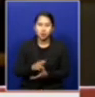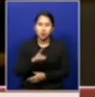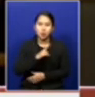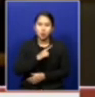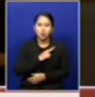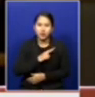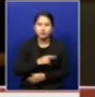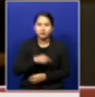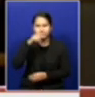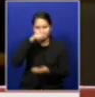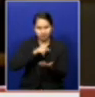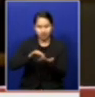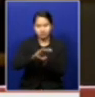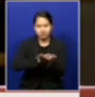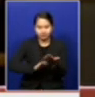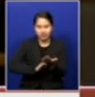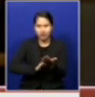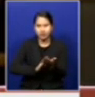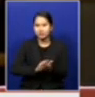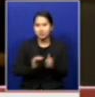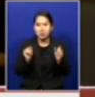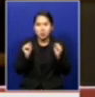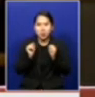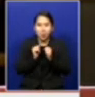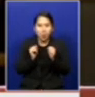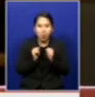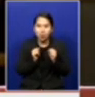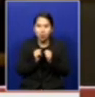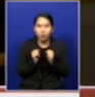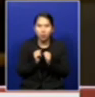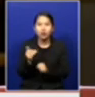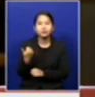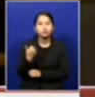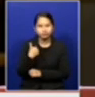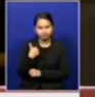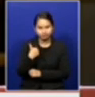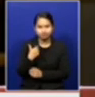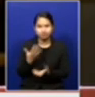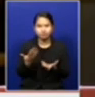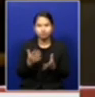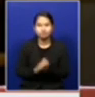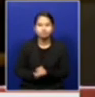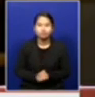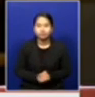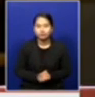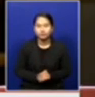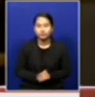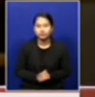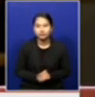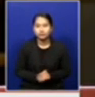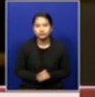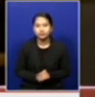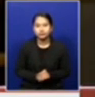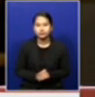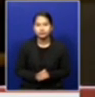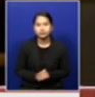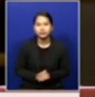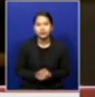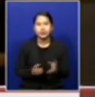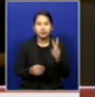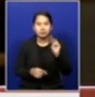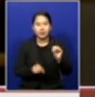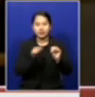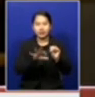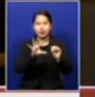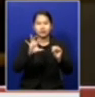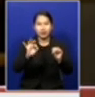หวาดกลัวต่ออนาคตของตัวเองในวันข้างหน้าท่านใช้มาตรา9แห่งพระราชกำหนดบริหารราช